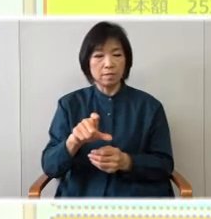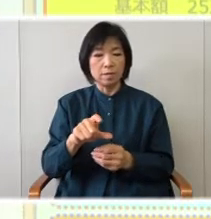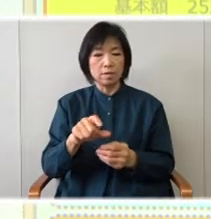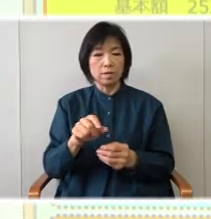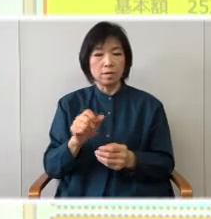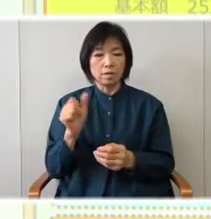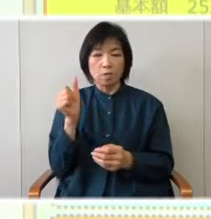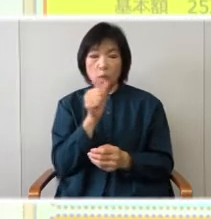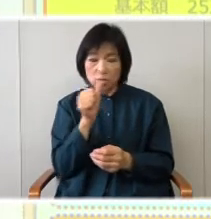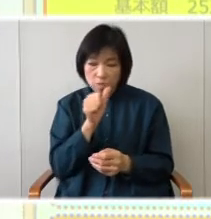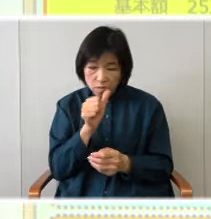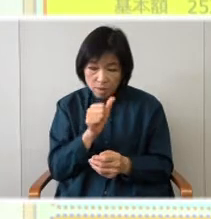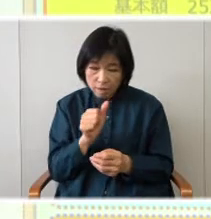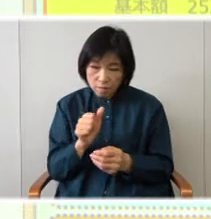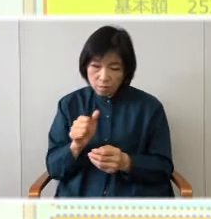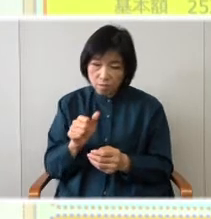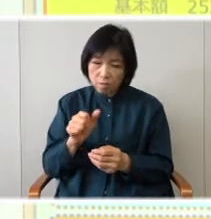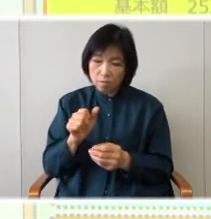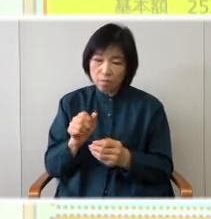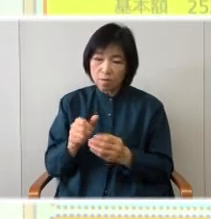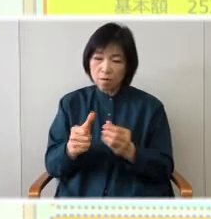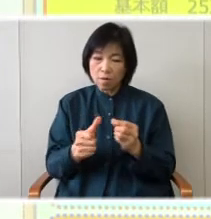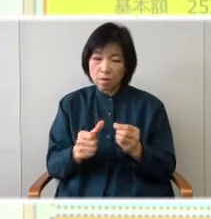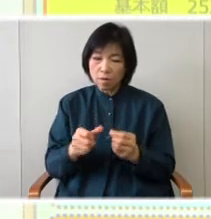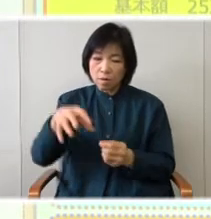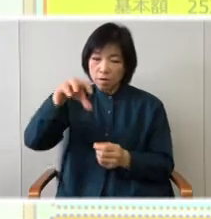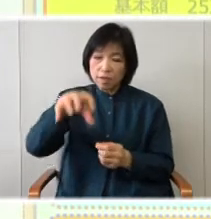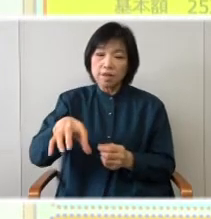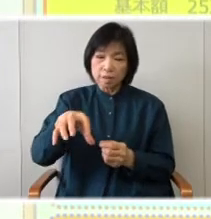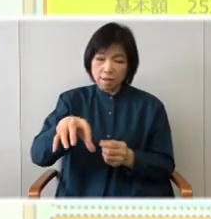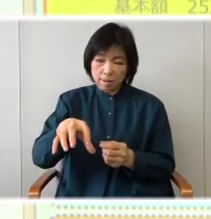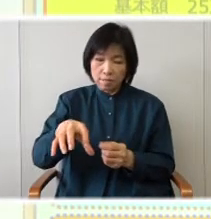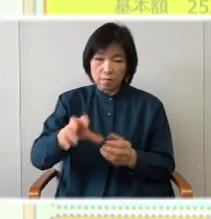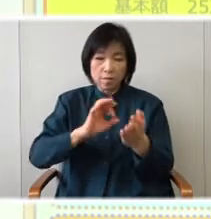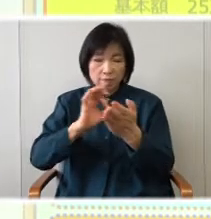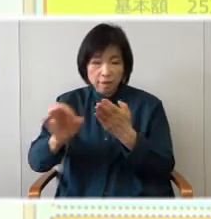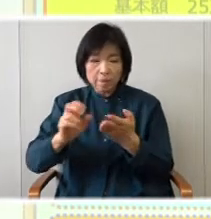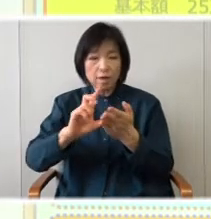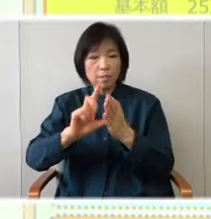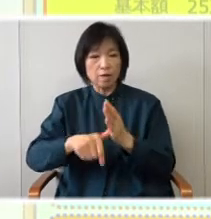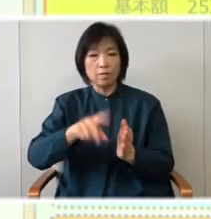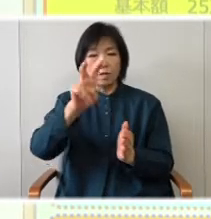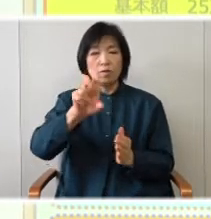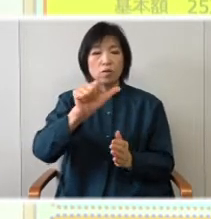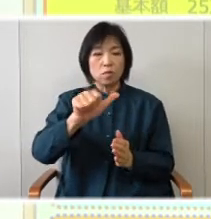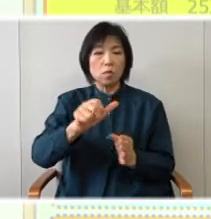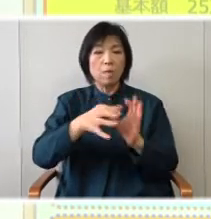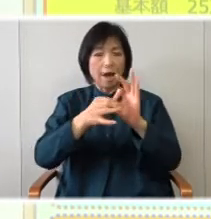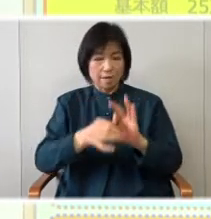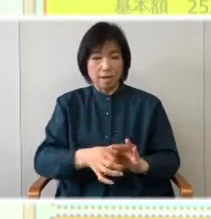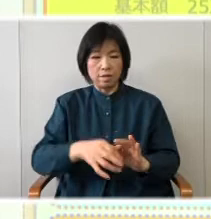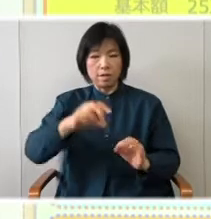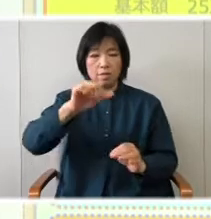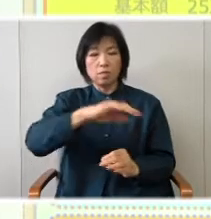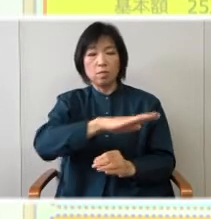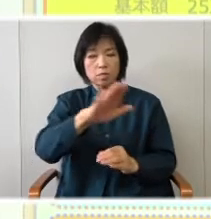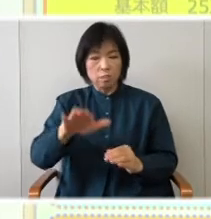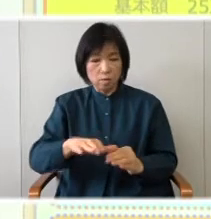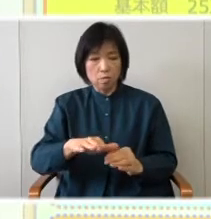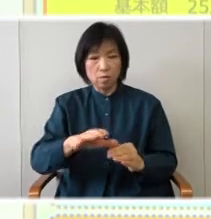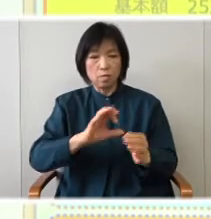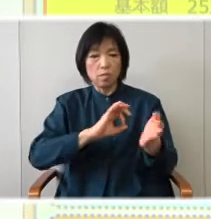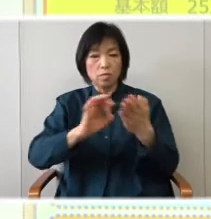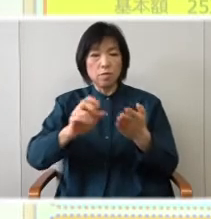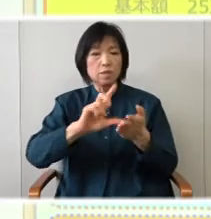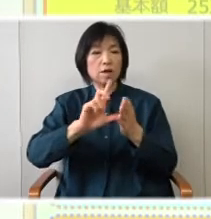地域内への場合はこれプラス25万円、土地の取得を伴う場合50万円で、市内業